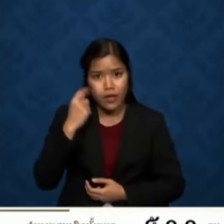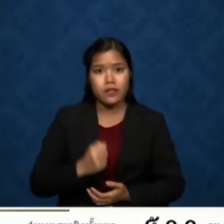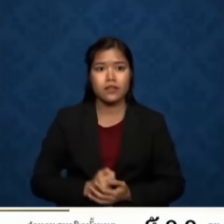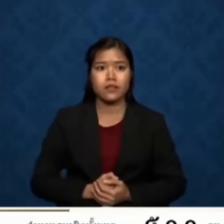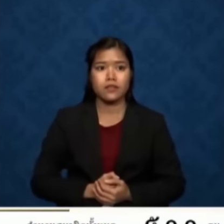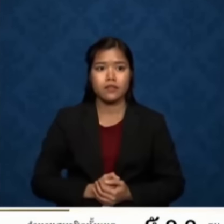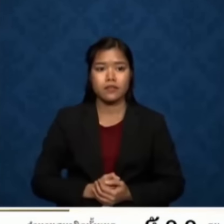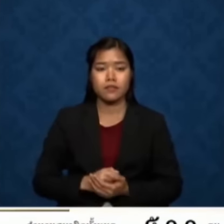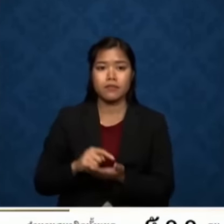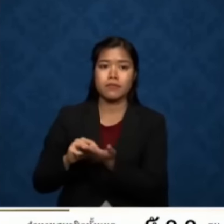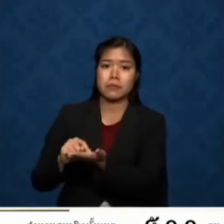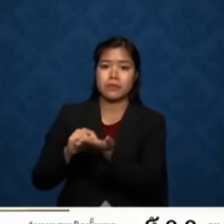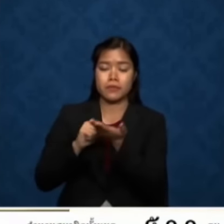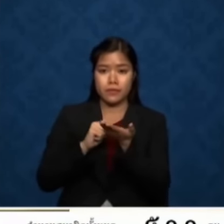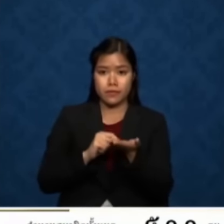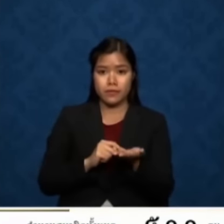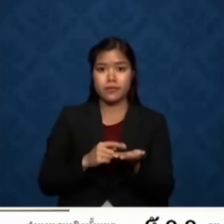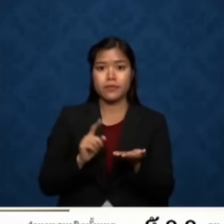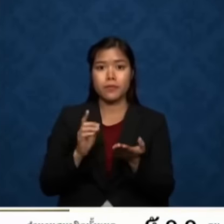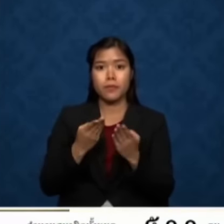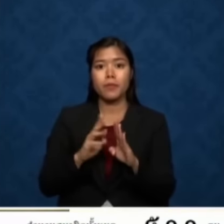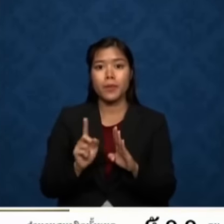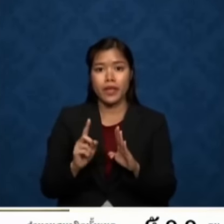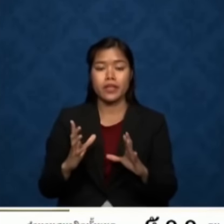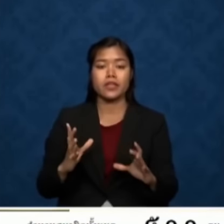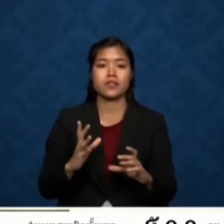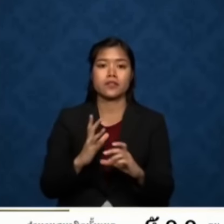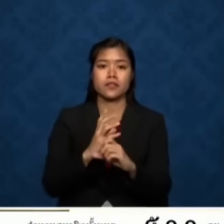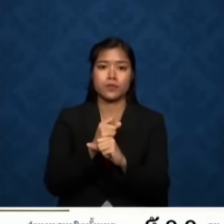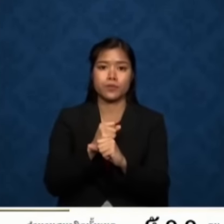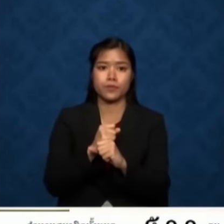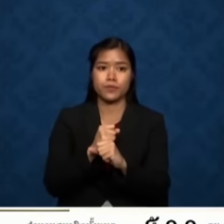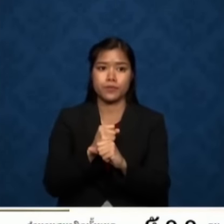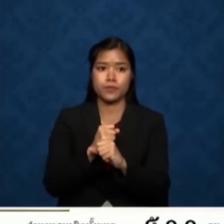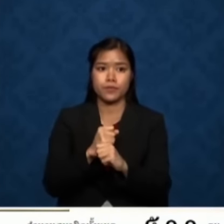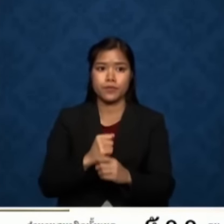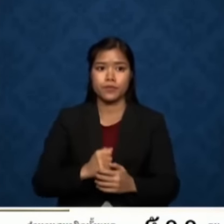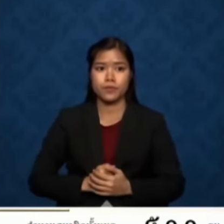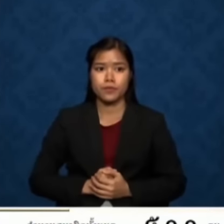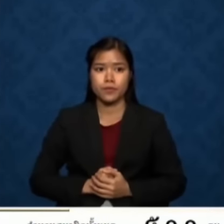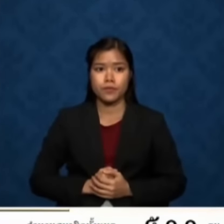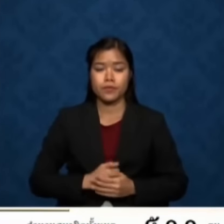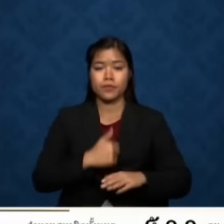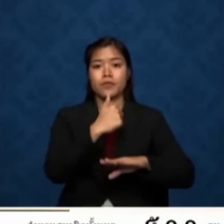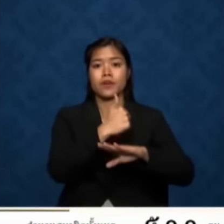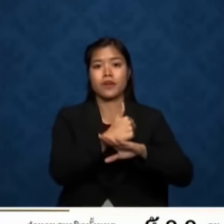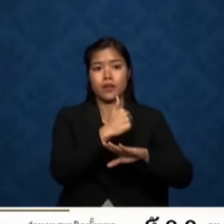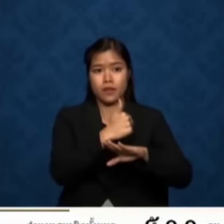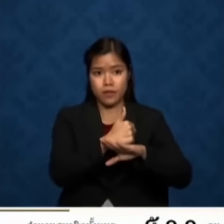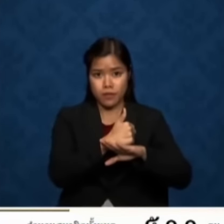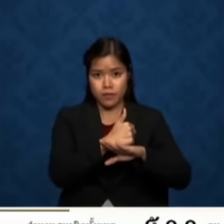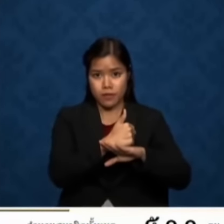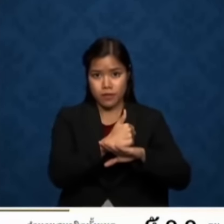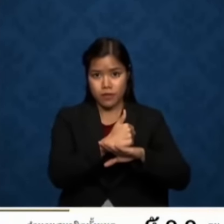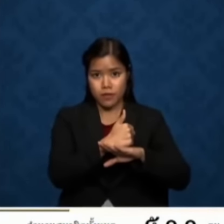างไรผมก็สรุปเลยว่าอธิบดีกรมราชทัณฑ์ที่จะเห็นช